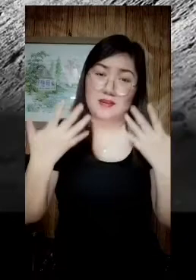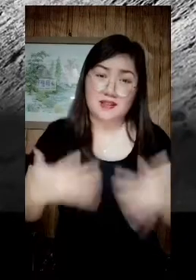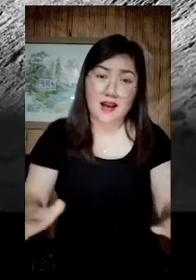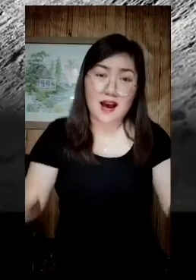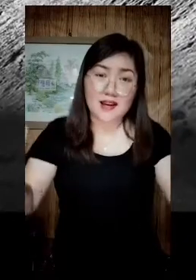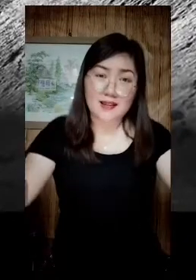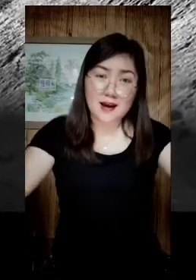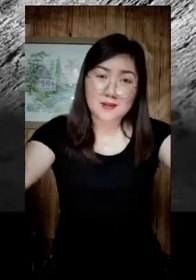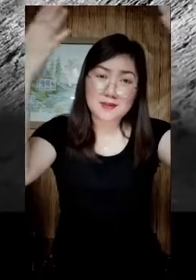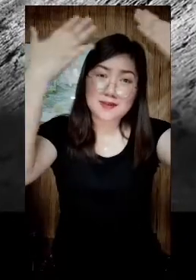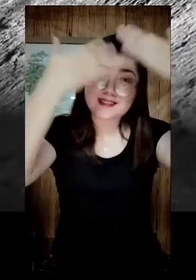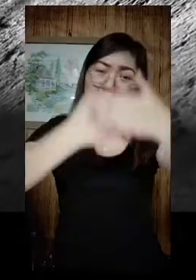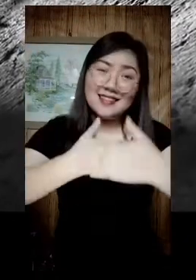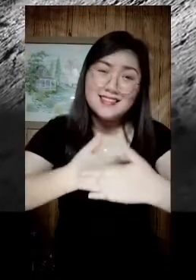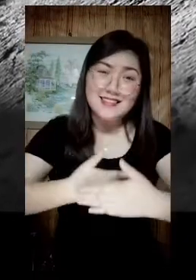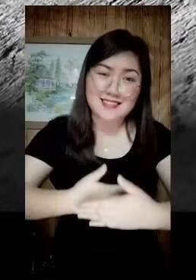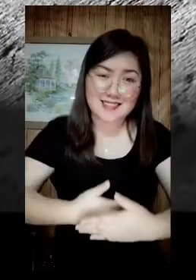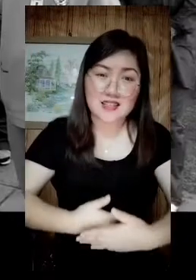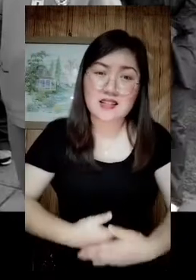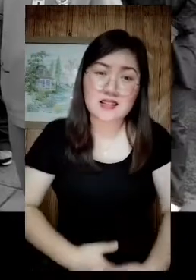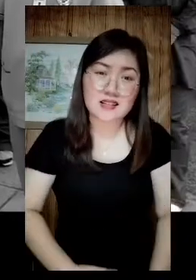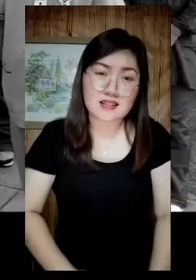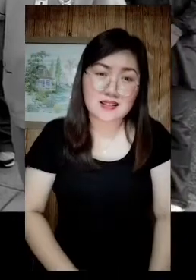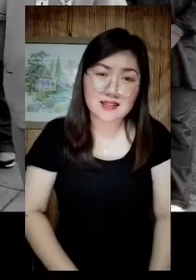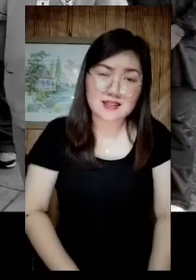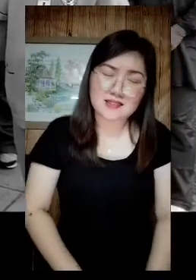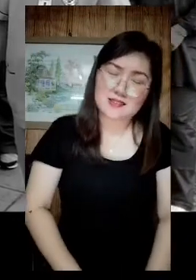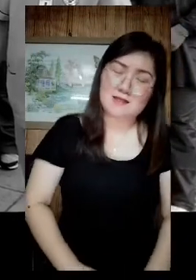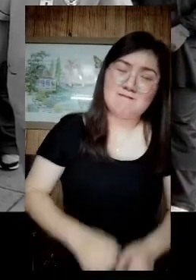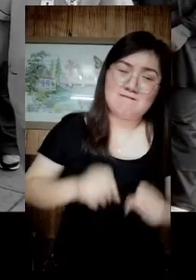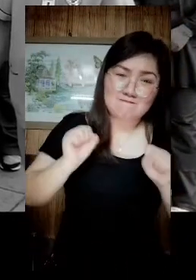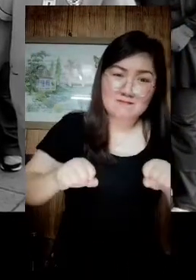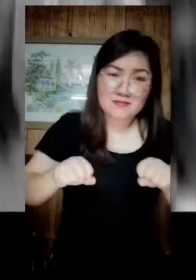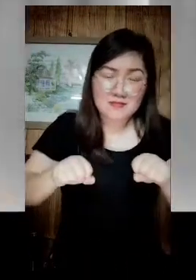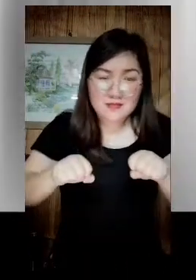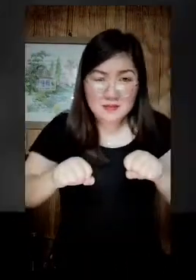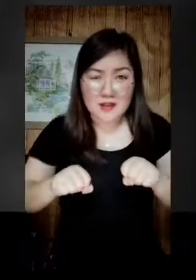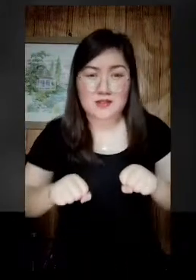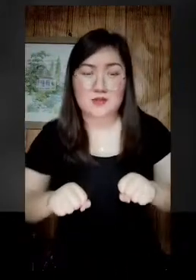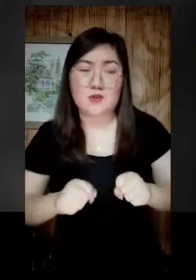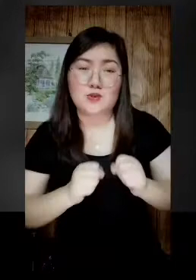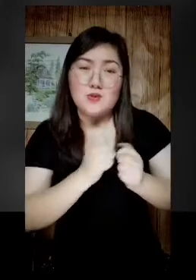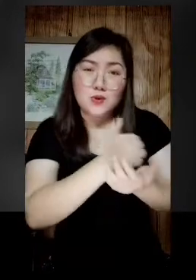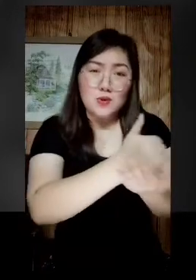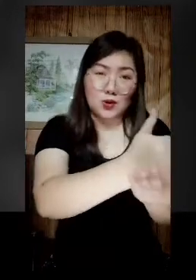manalangin, matatapos din ang dilim. Basta tayo'y